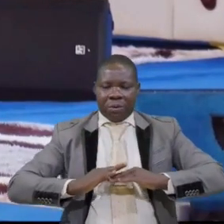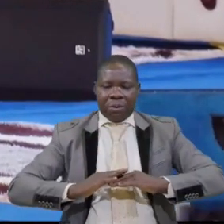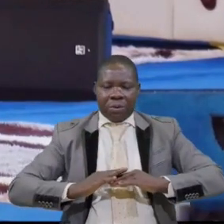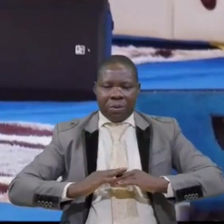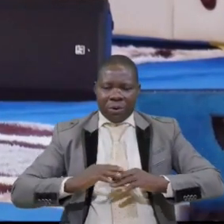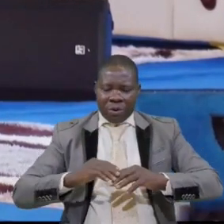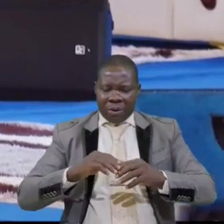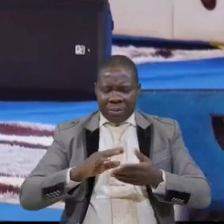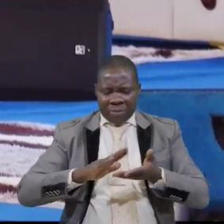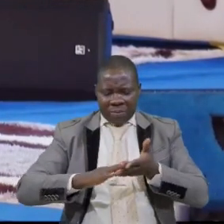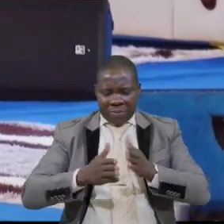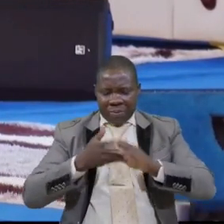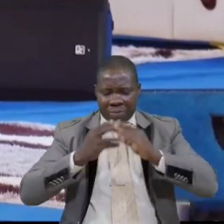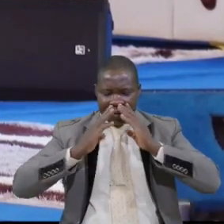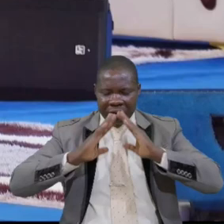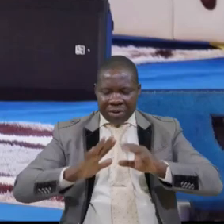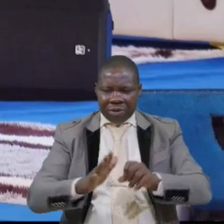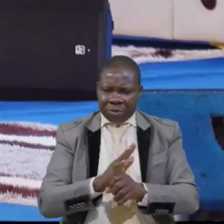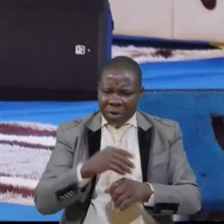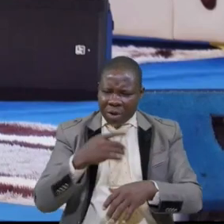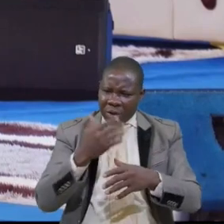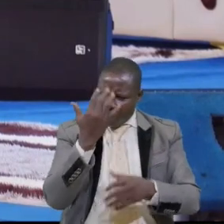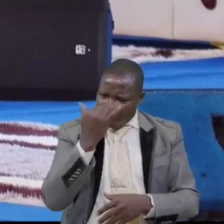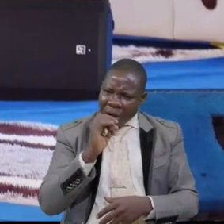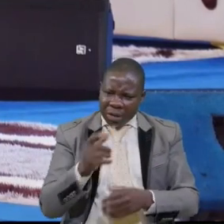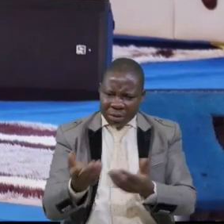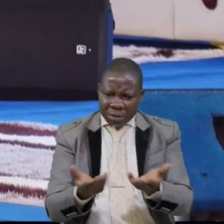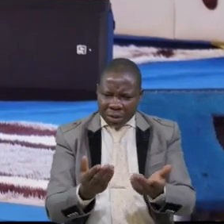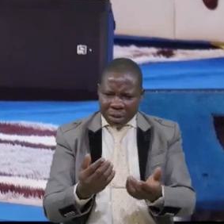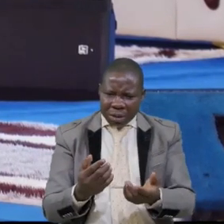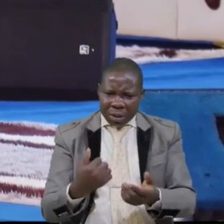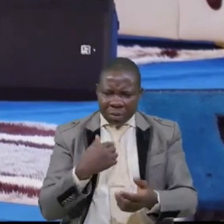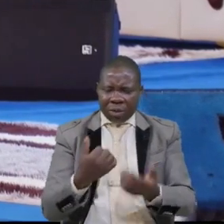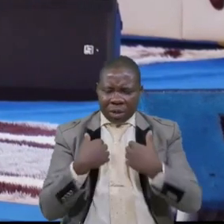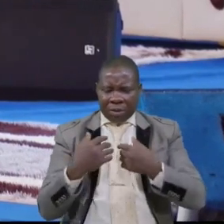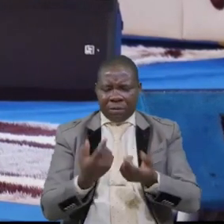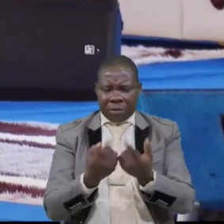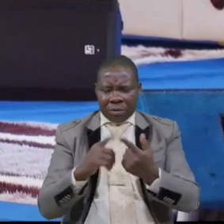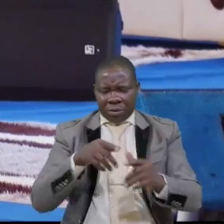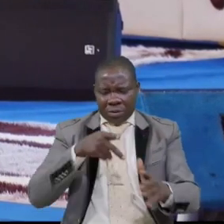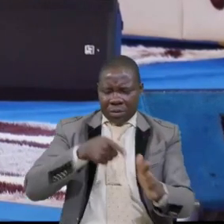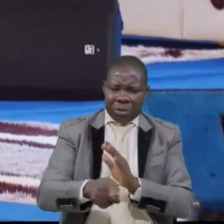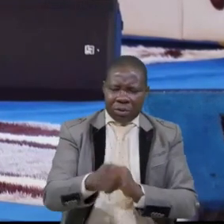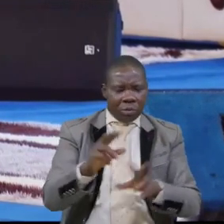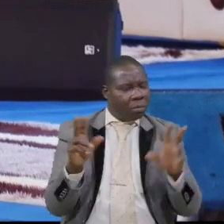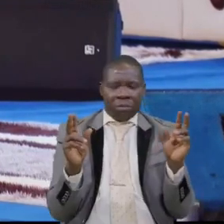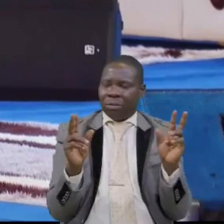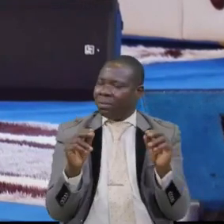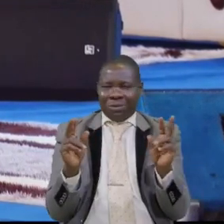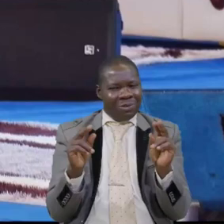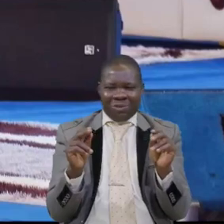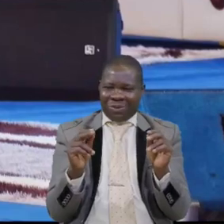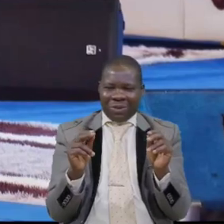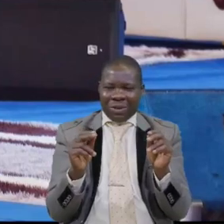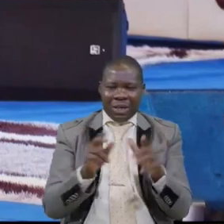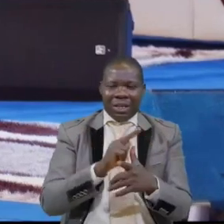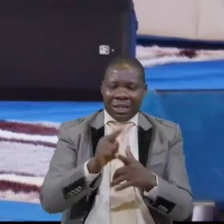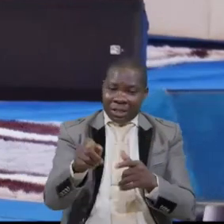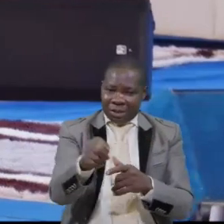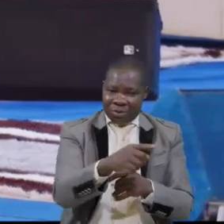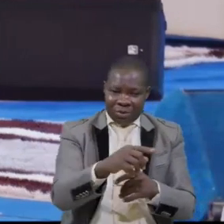dit, qu'est-ce que vous êtes venu faire? Nous sommes venus couper votre tête. Non. Ni vous, ni Nebuchadnezzar, vous